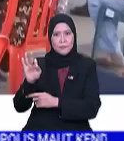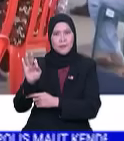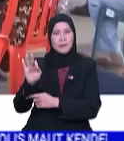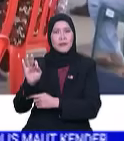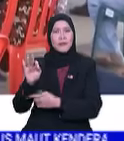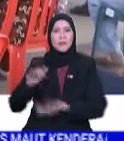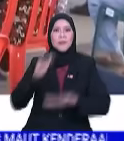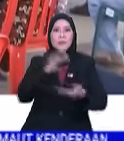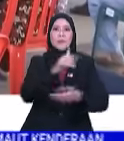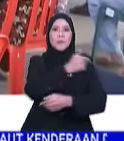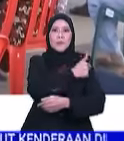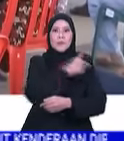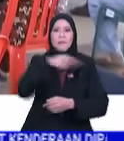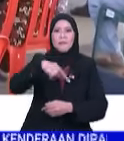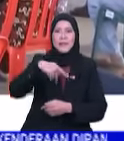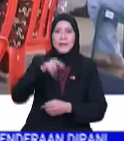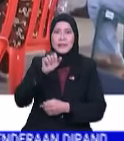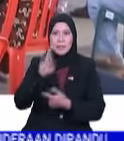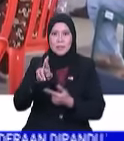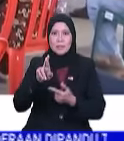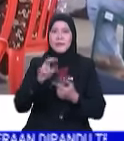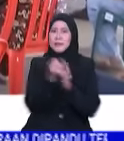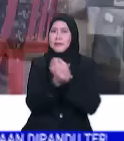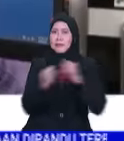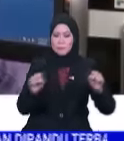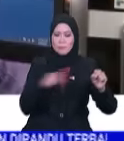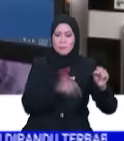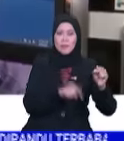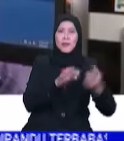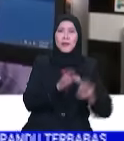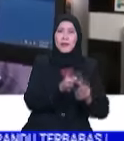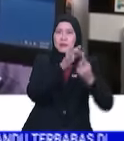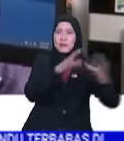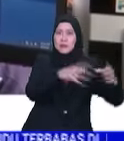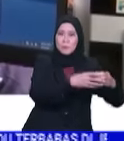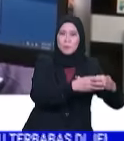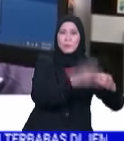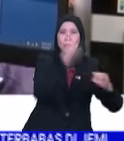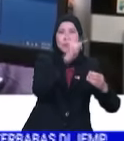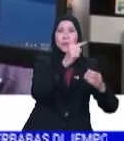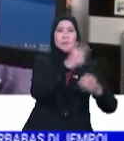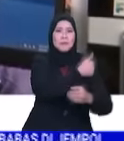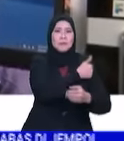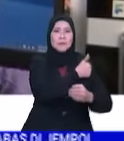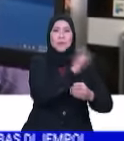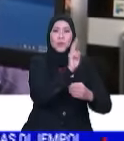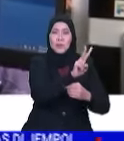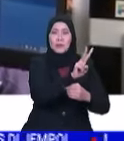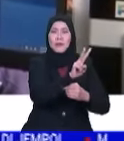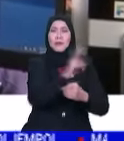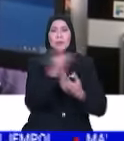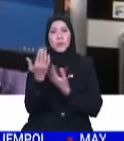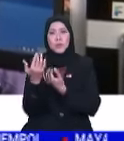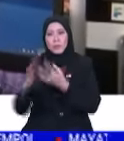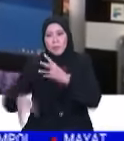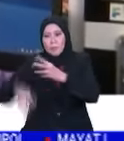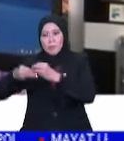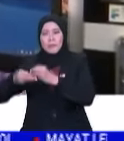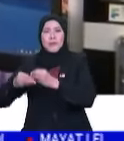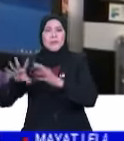bekalan vaksin jenis Pfizer-BioNTech sedia ada telah dihaskan bagi penerima dos kedua sementara menunggu bekalan